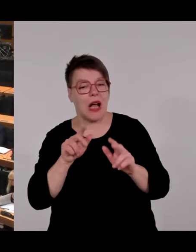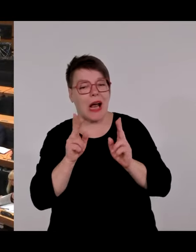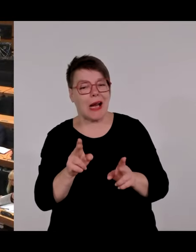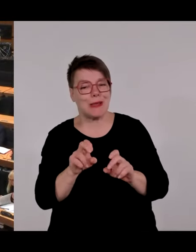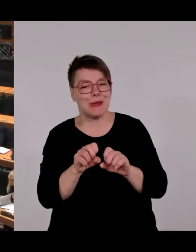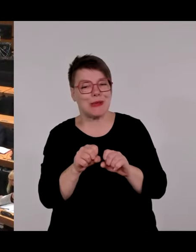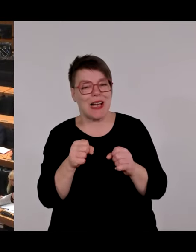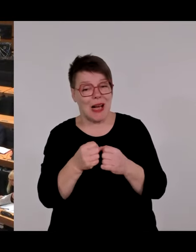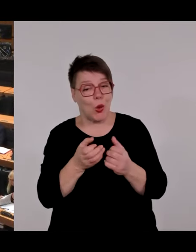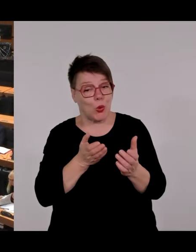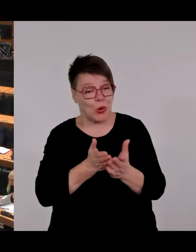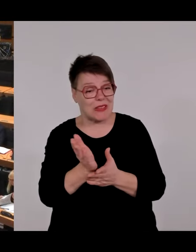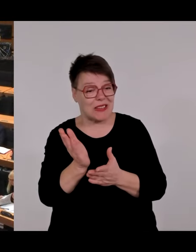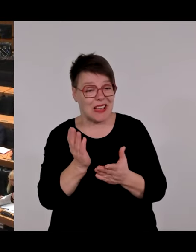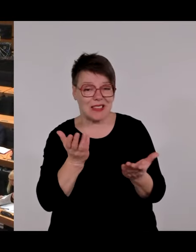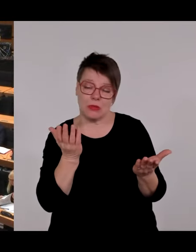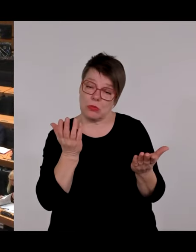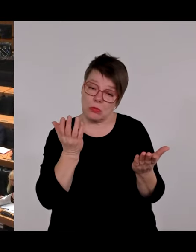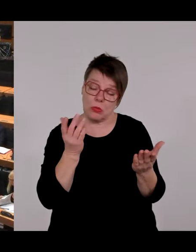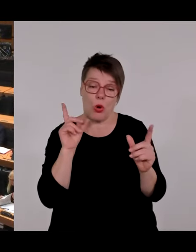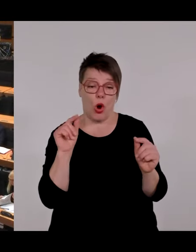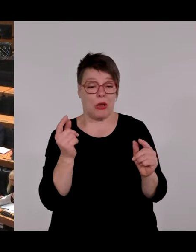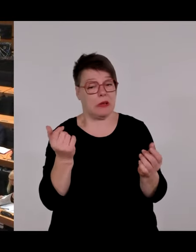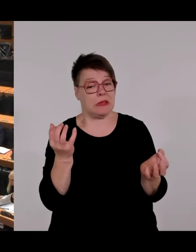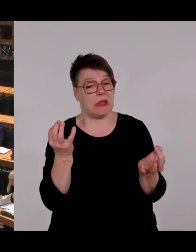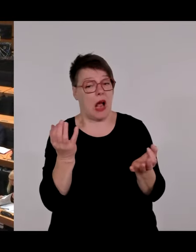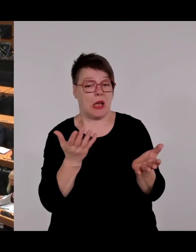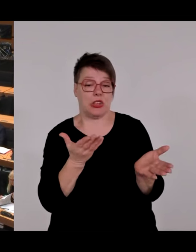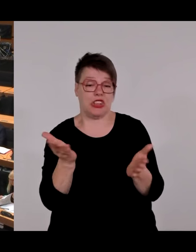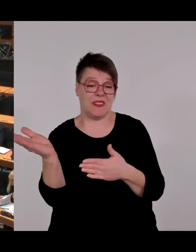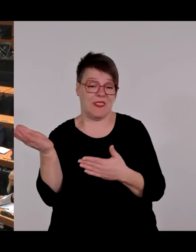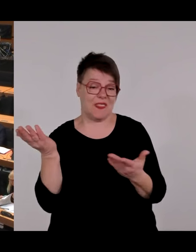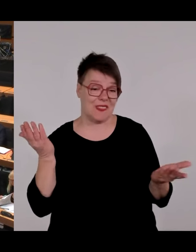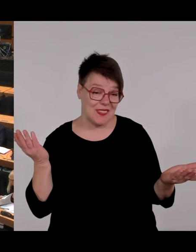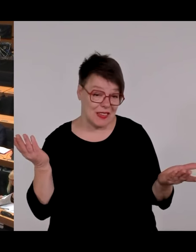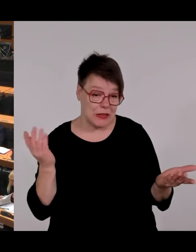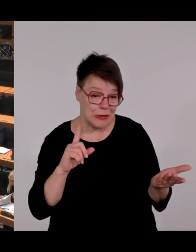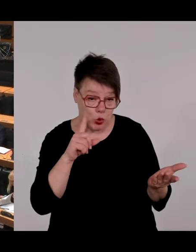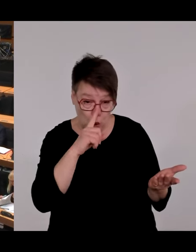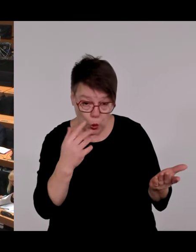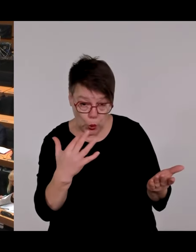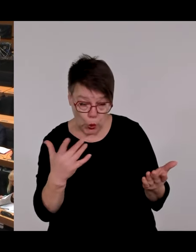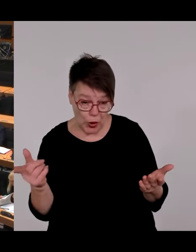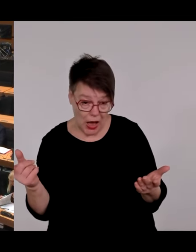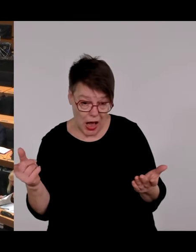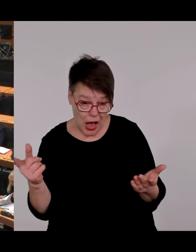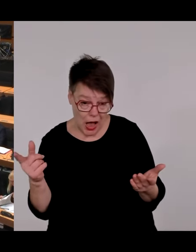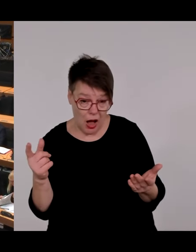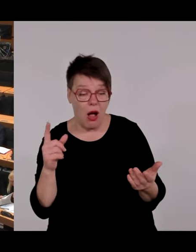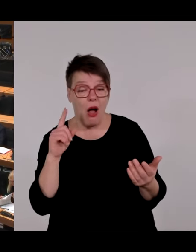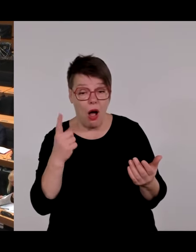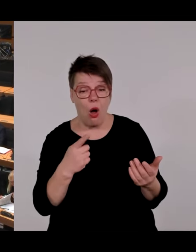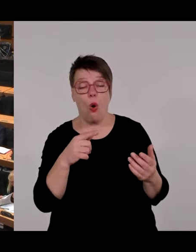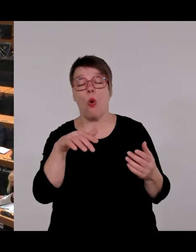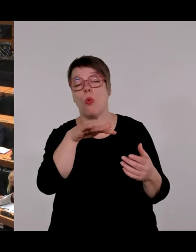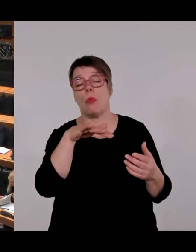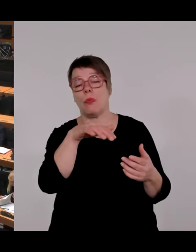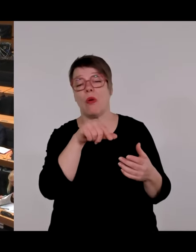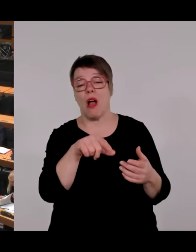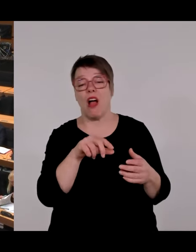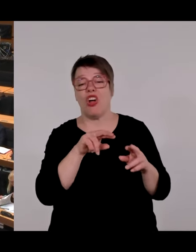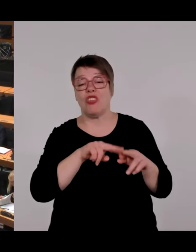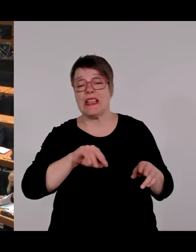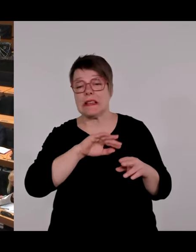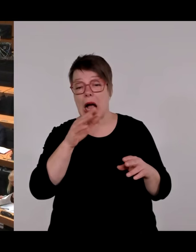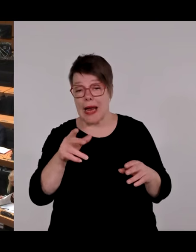Und ich glaube und ich bin mir auch sehr sicher, dass selbst die Grünen mitbekommen, was dort alles falsch läuft in dem Park. Wir reden von massiven